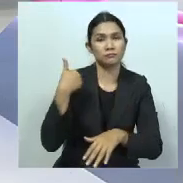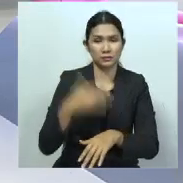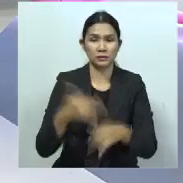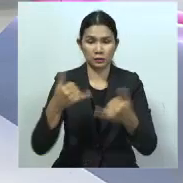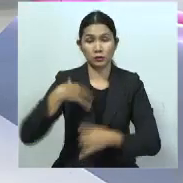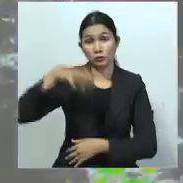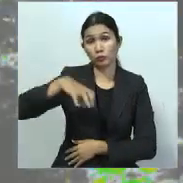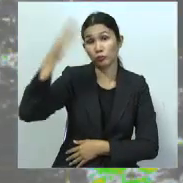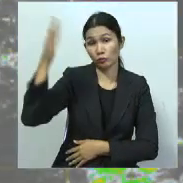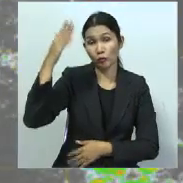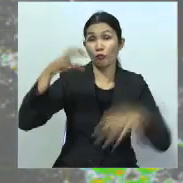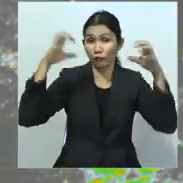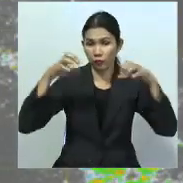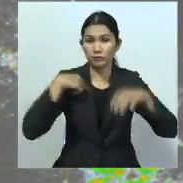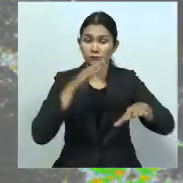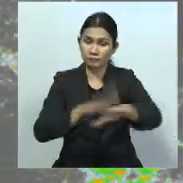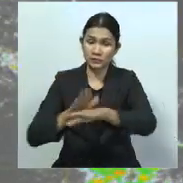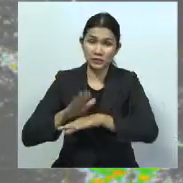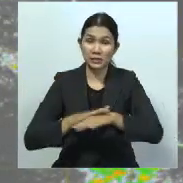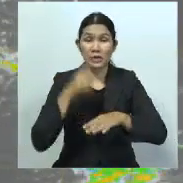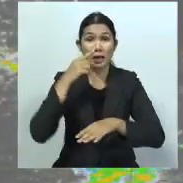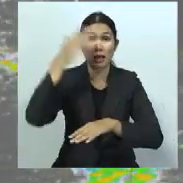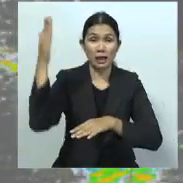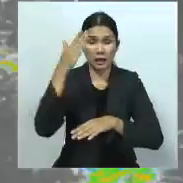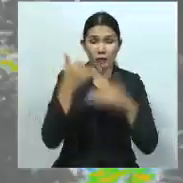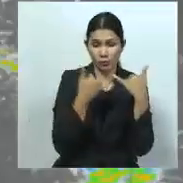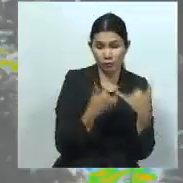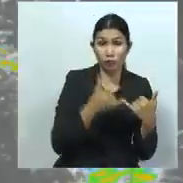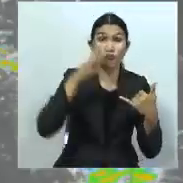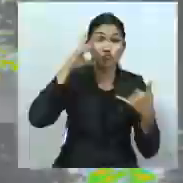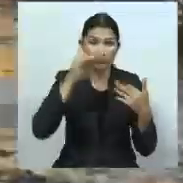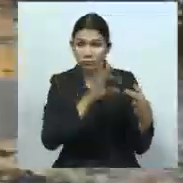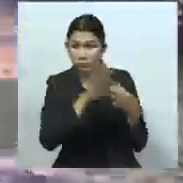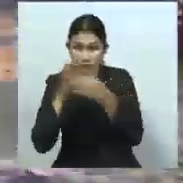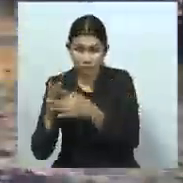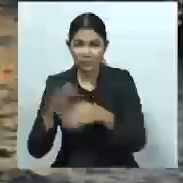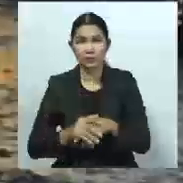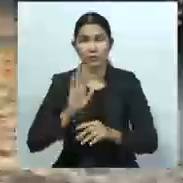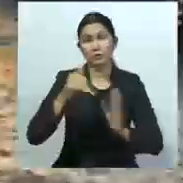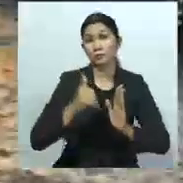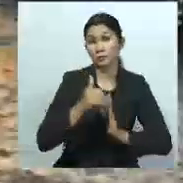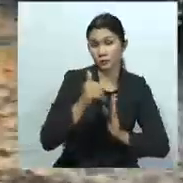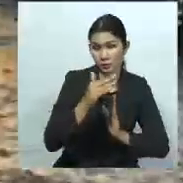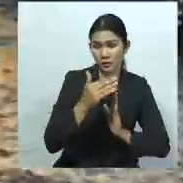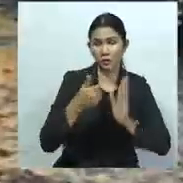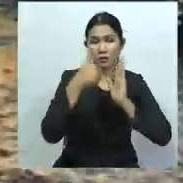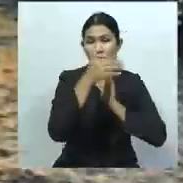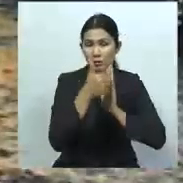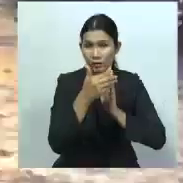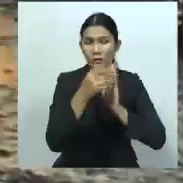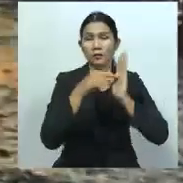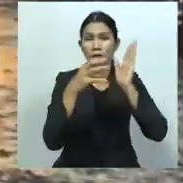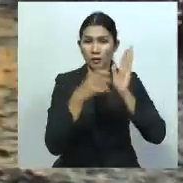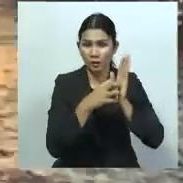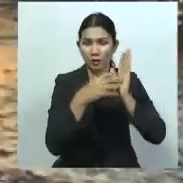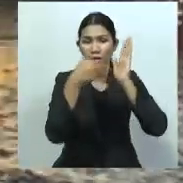กรมมตุ นิยวทยาออกปกาศเตินภััษณะอากาศวันนี้ ถงวันพรุ่งนี้นะคะบริเวณ พักเหนือ พาตวันอเฉยงเหือ พ้ากก